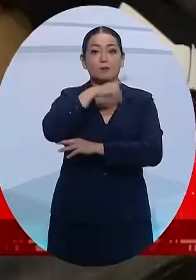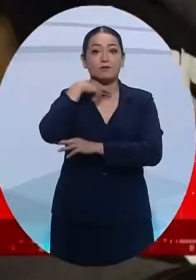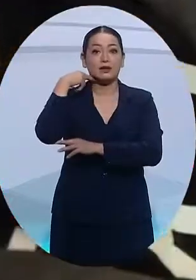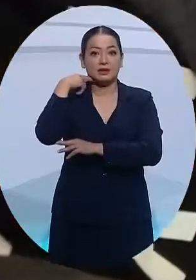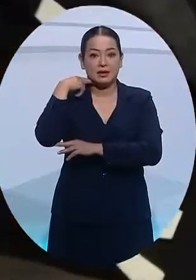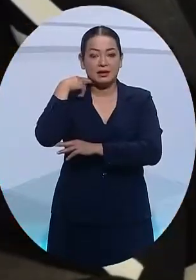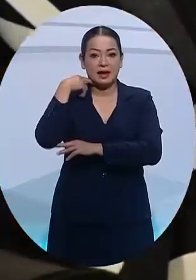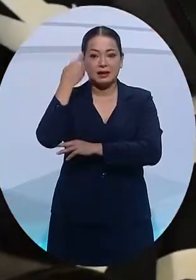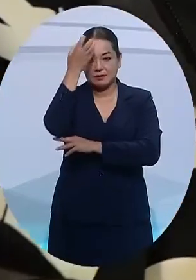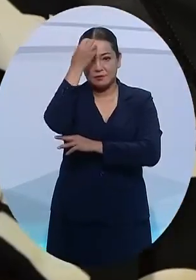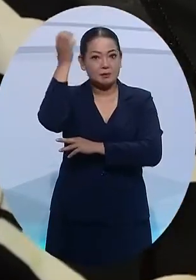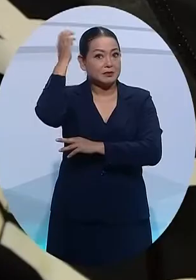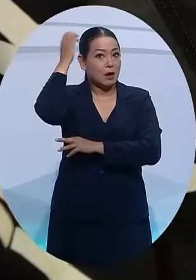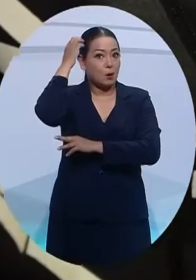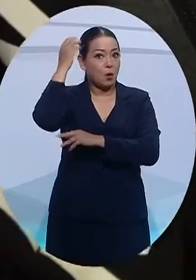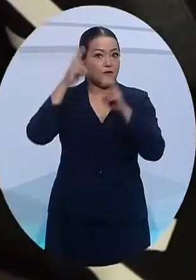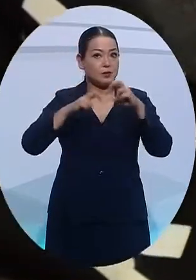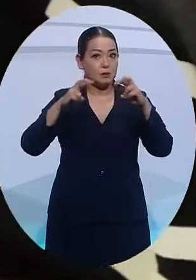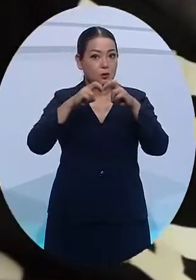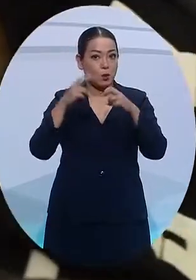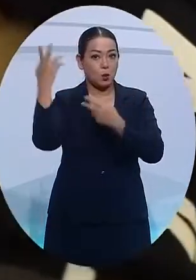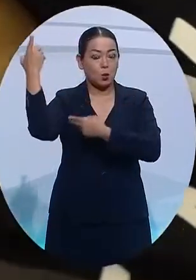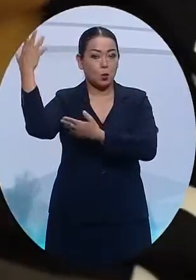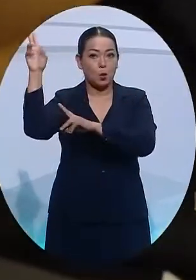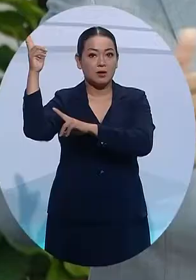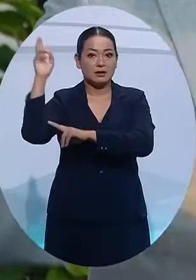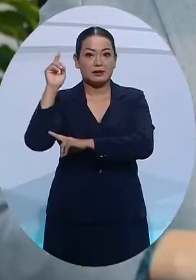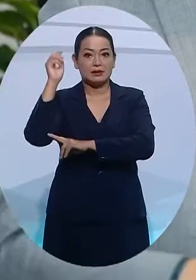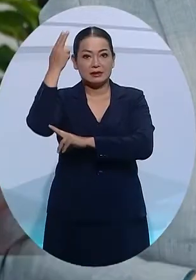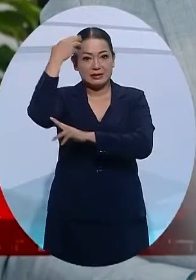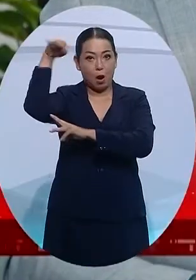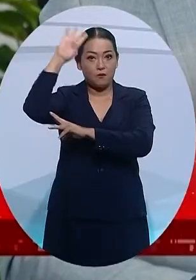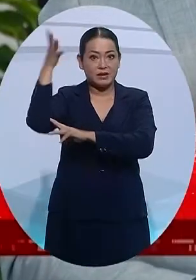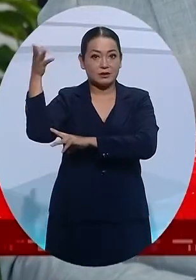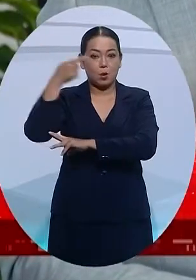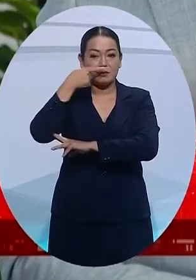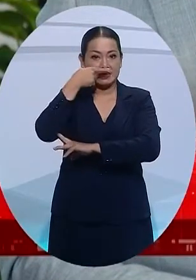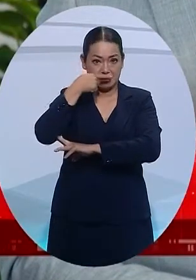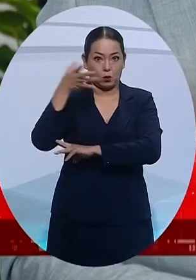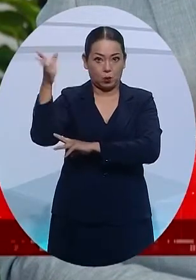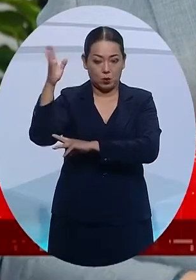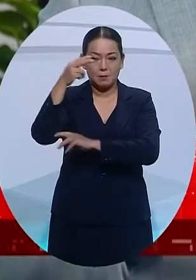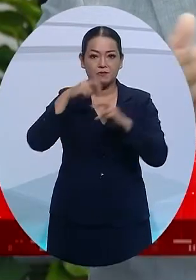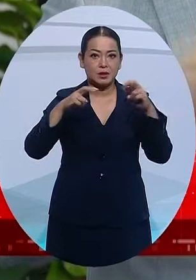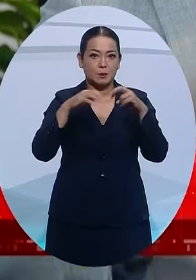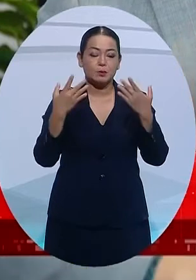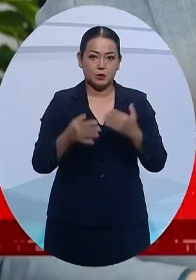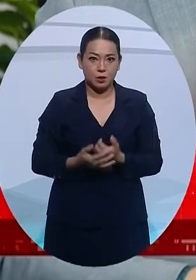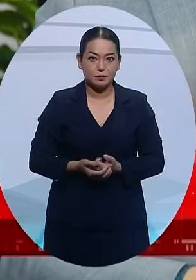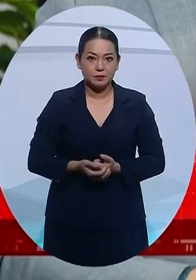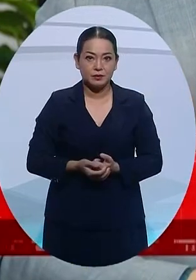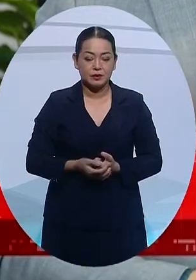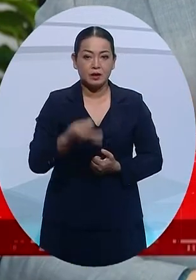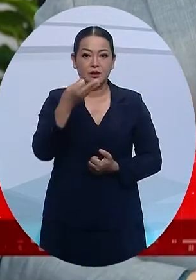ngữ tự nhiên của não bộ được nghiên cứu của các giáo sư đại học hàng đầu Singapore listener là nền tảng chuyển đổi số trong lĩnh vực giáo dục cụ